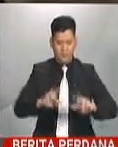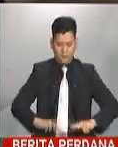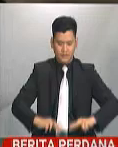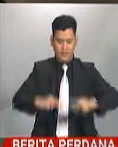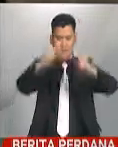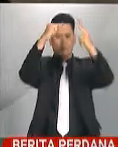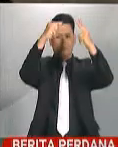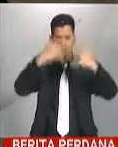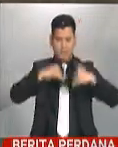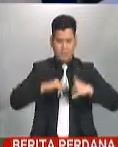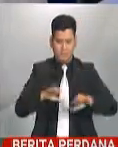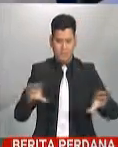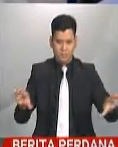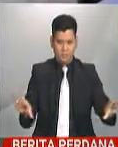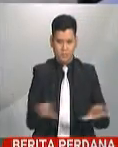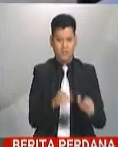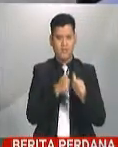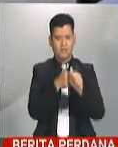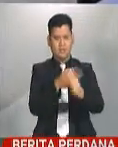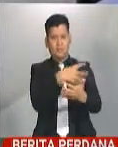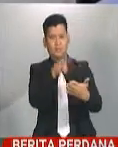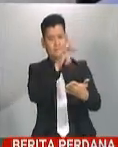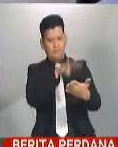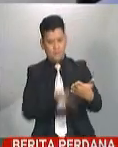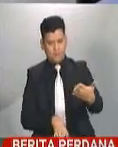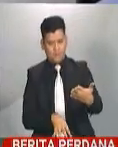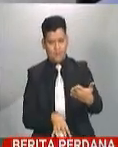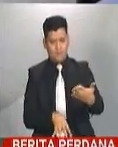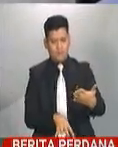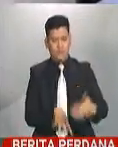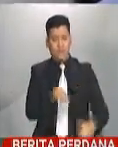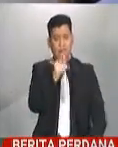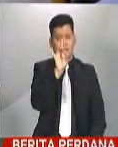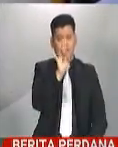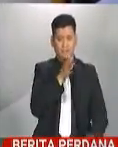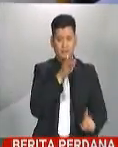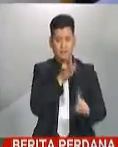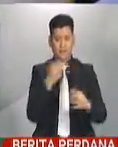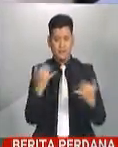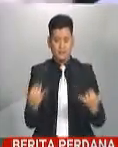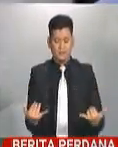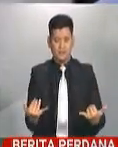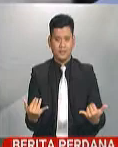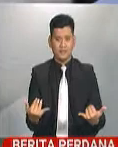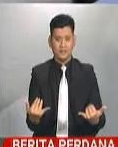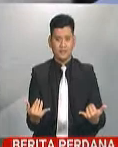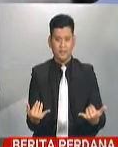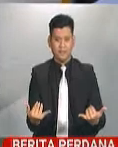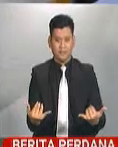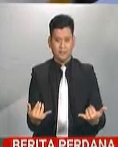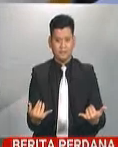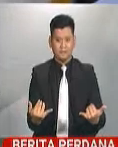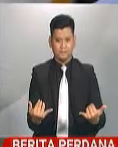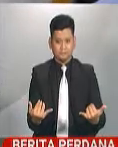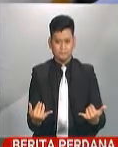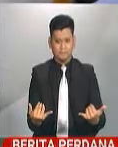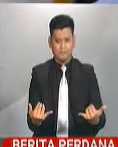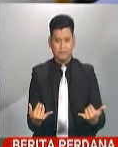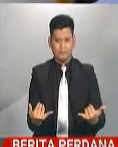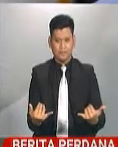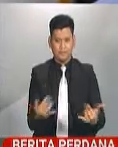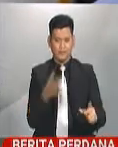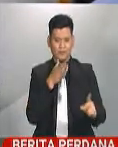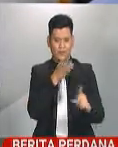dijadualkan. Untuk 8 sasaran sekarang ini kita punya progress ialah